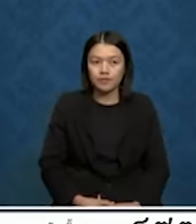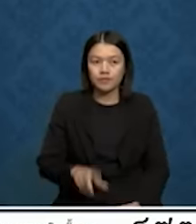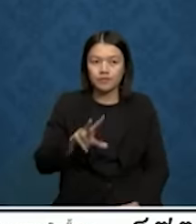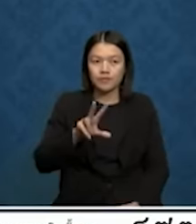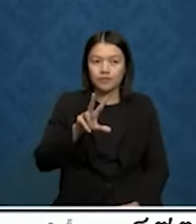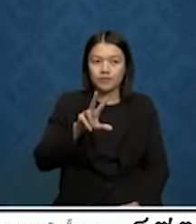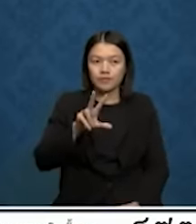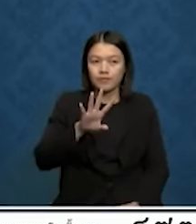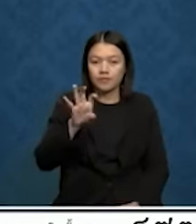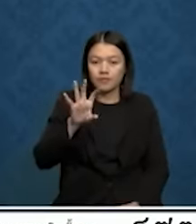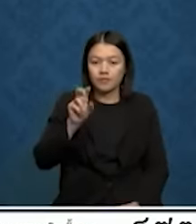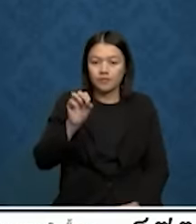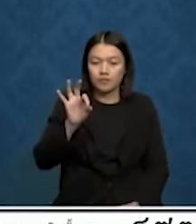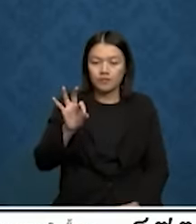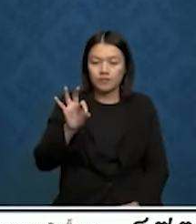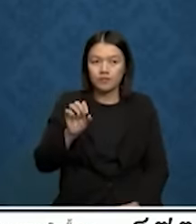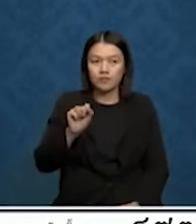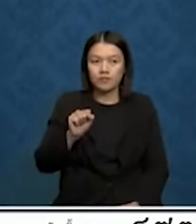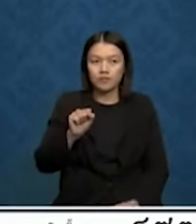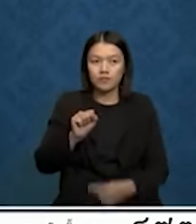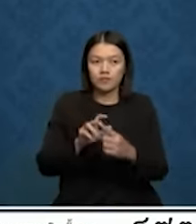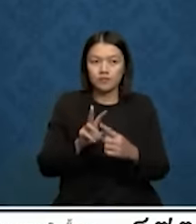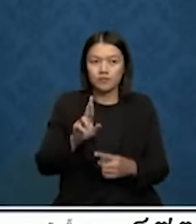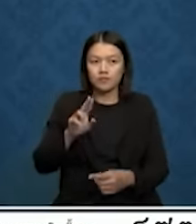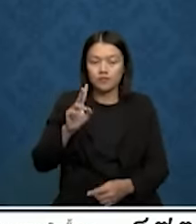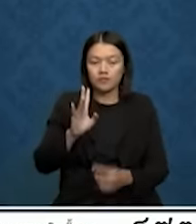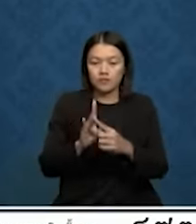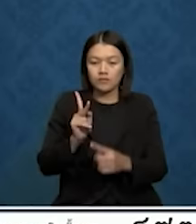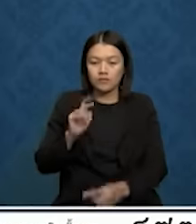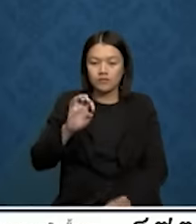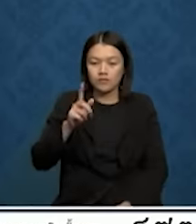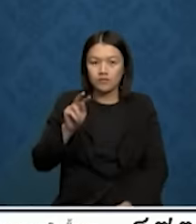439นายสุรเกียรติเทียนทอง เห็นชอบครับ